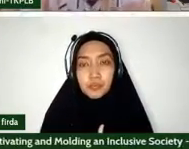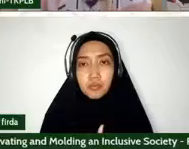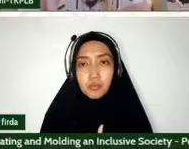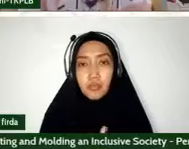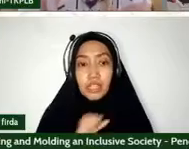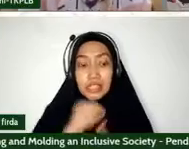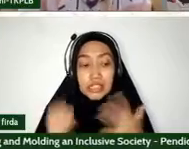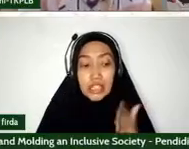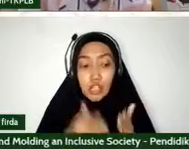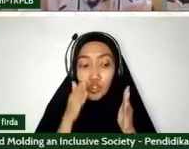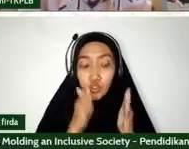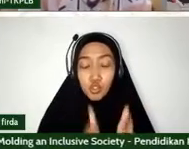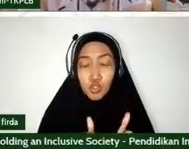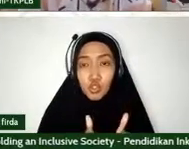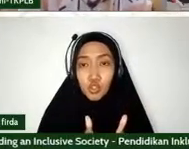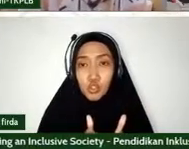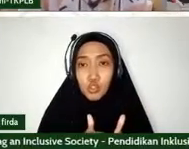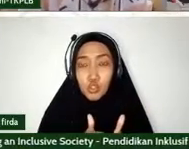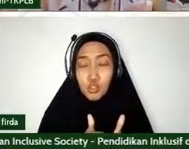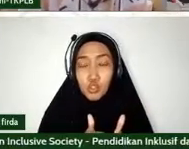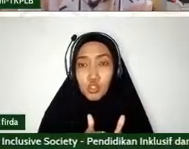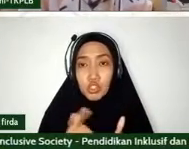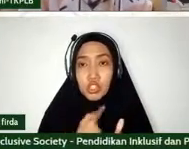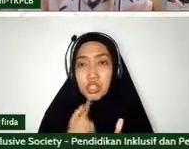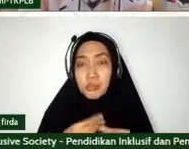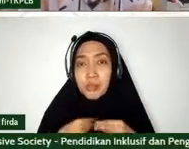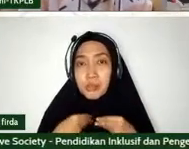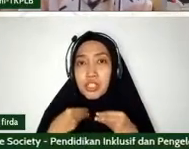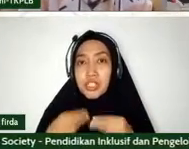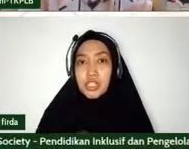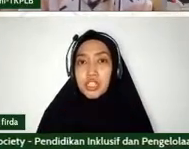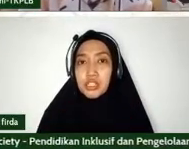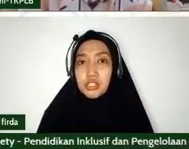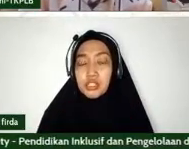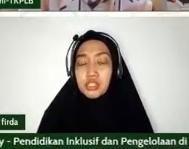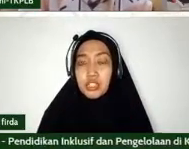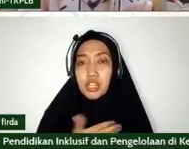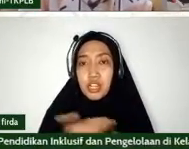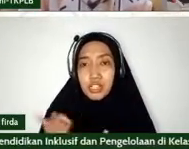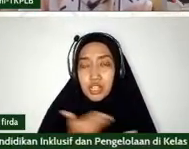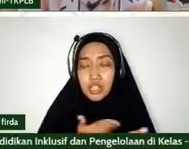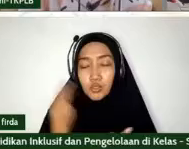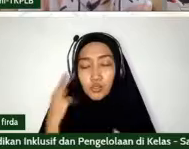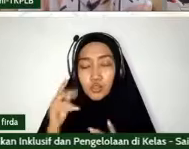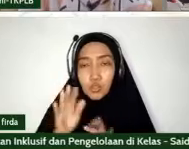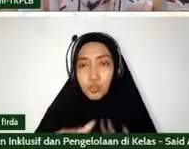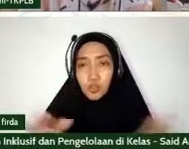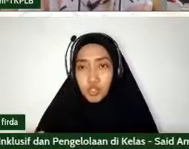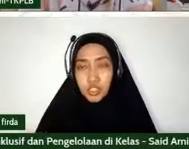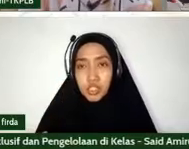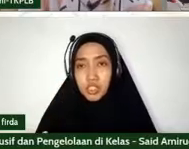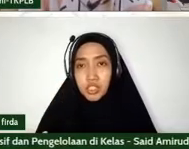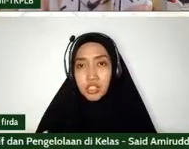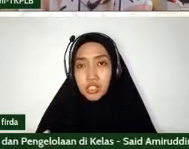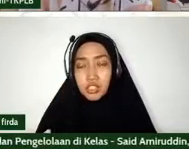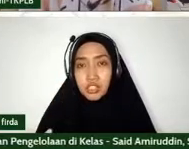khusus, tapi kita kan memberikan pelayanan pada siswa itu setidaknya